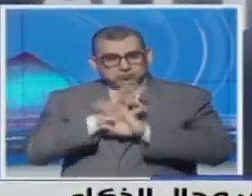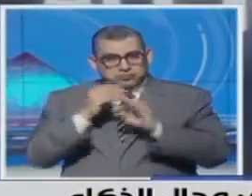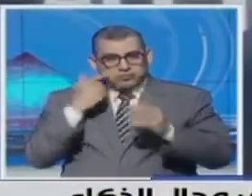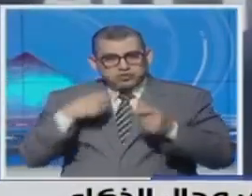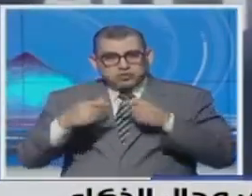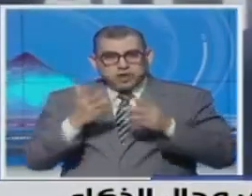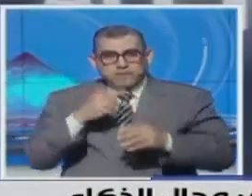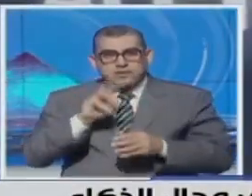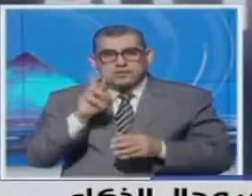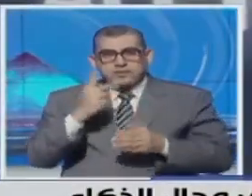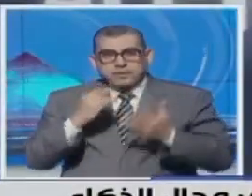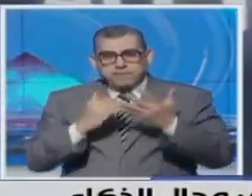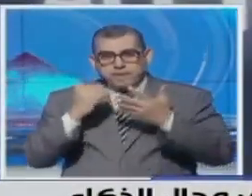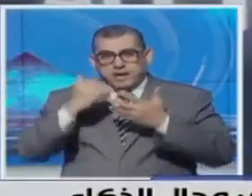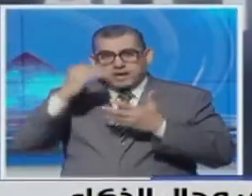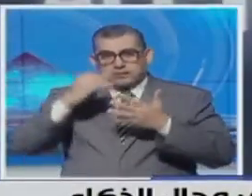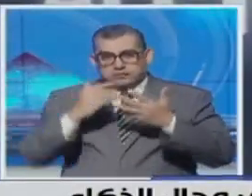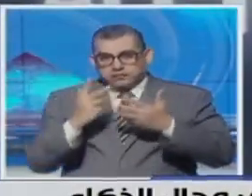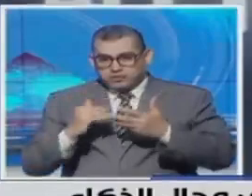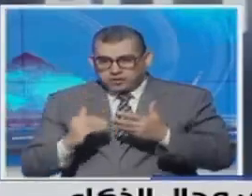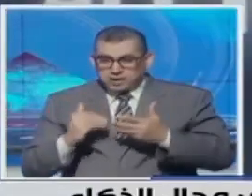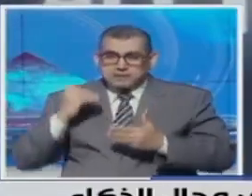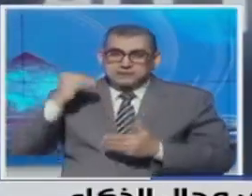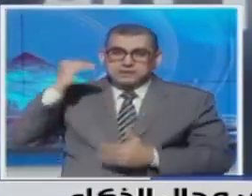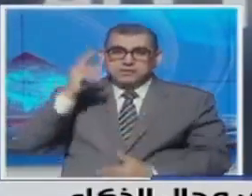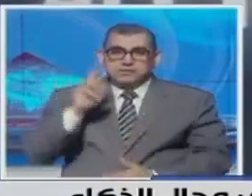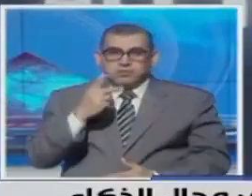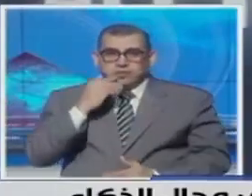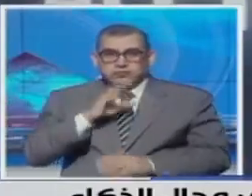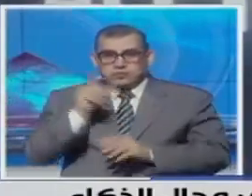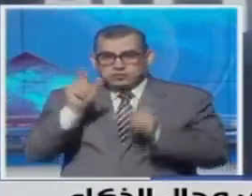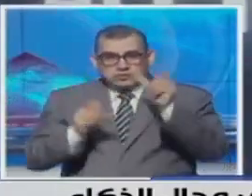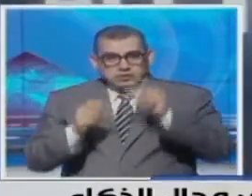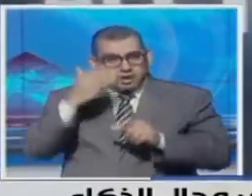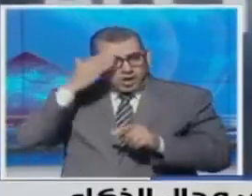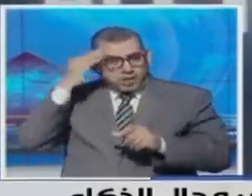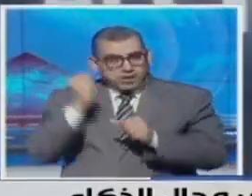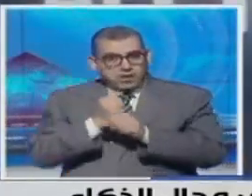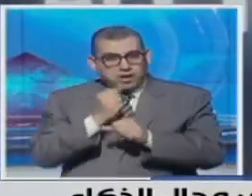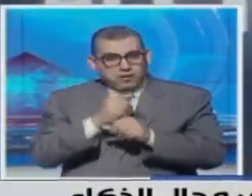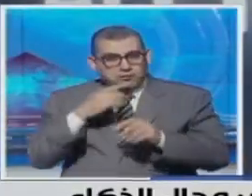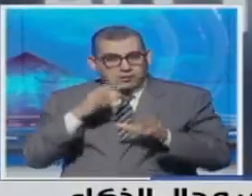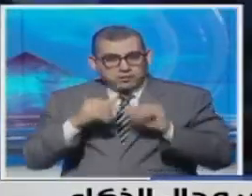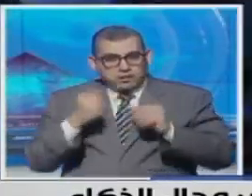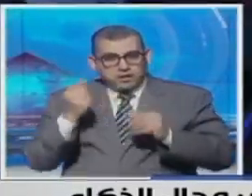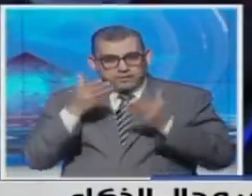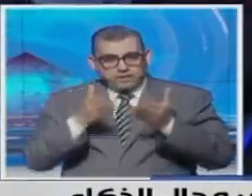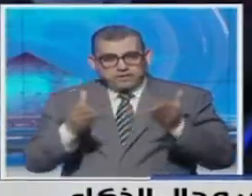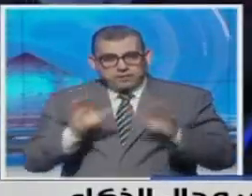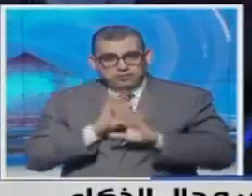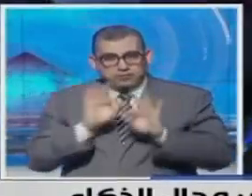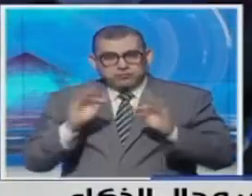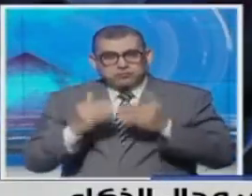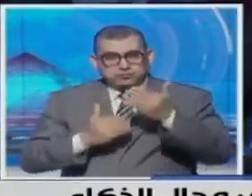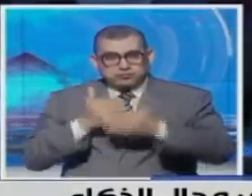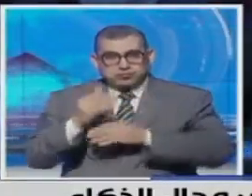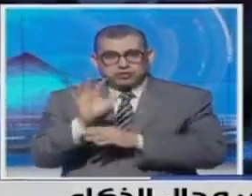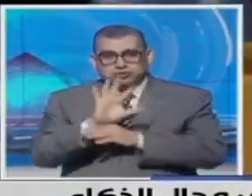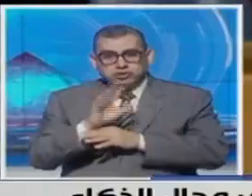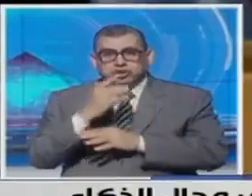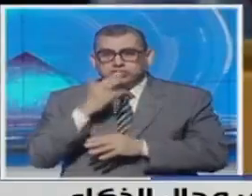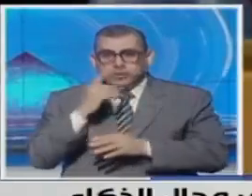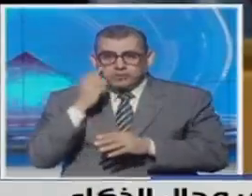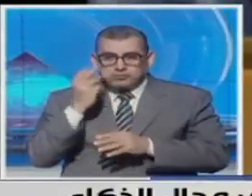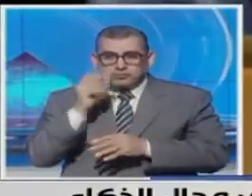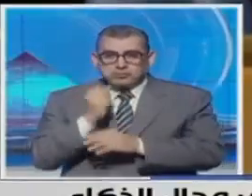في القدرات والكوادر المؤهلة والمدربة في مجال الذكاء الاصطناعي. تشجيع الشباب على الابتكار